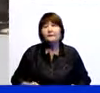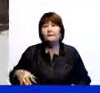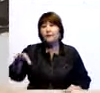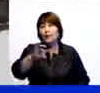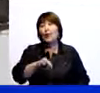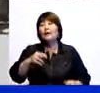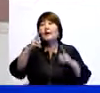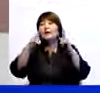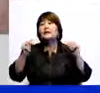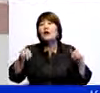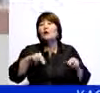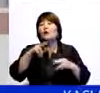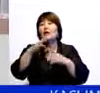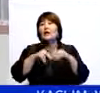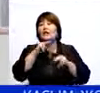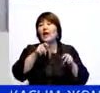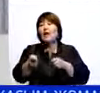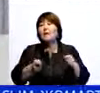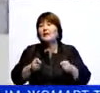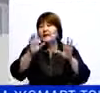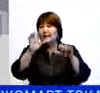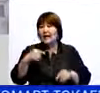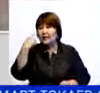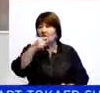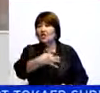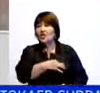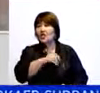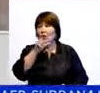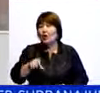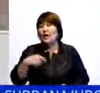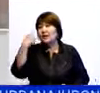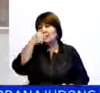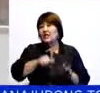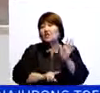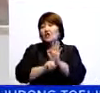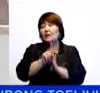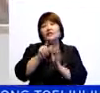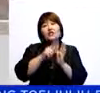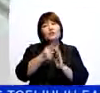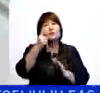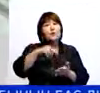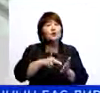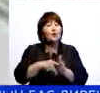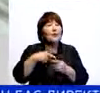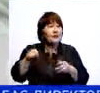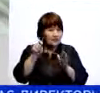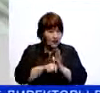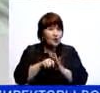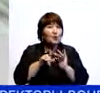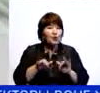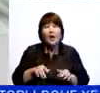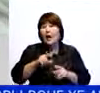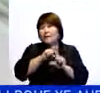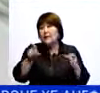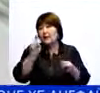Облыстық сәулет құрылыс бақылау басқармасы заңды және жеке тұлғалардың өтініші бойынша жыл басынан бері 71 жоспардан тыс тексеру жүргізген.